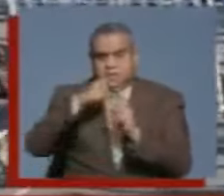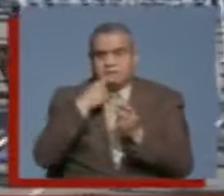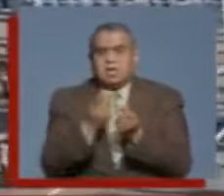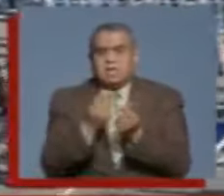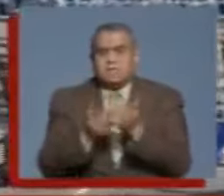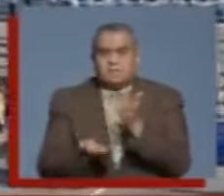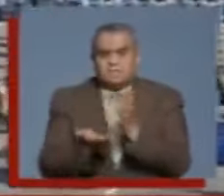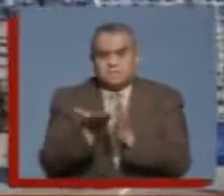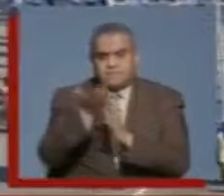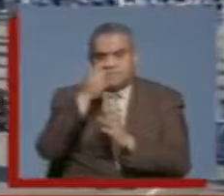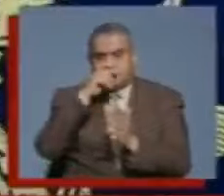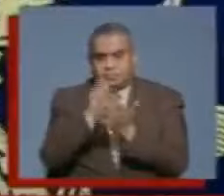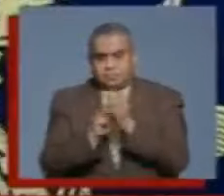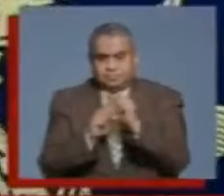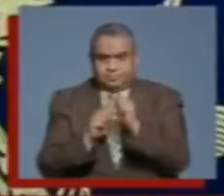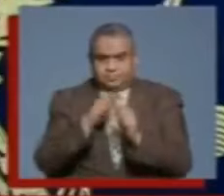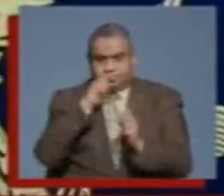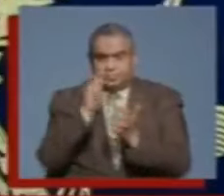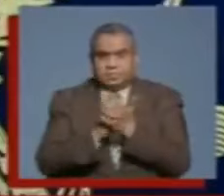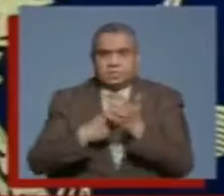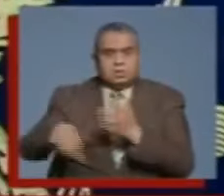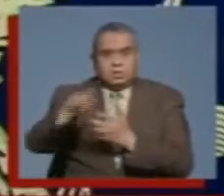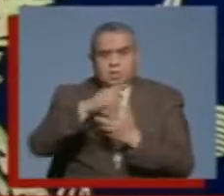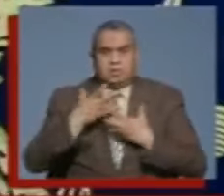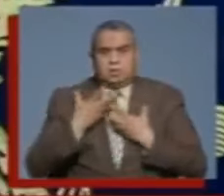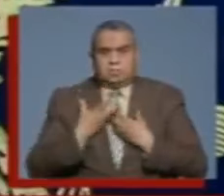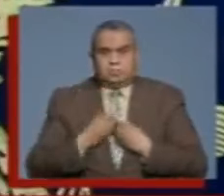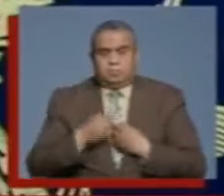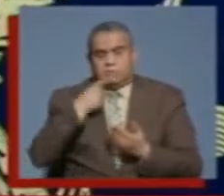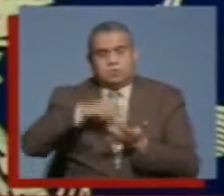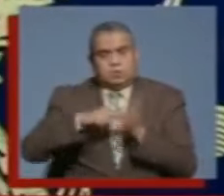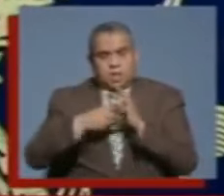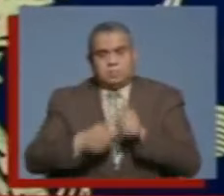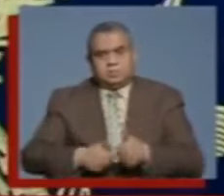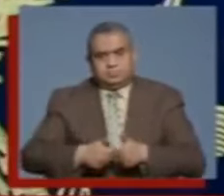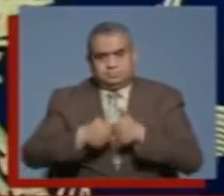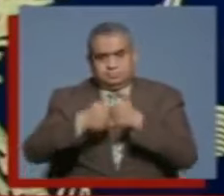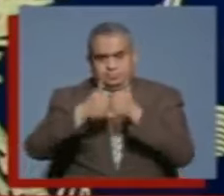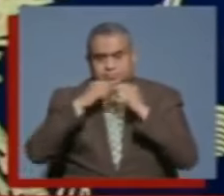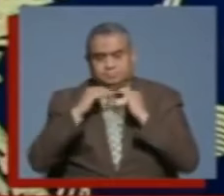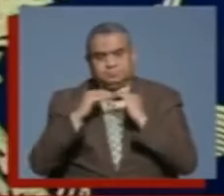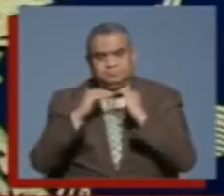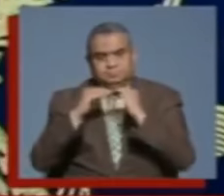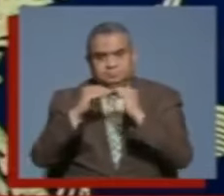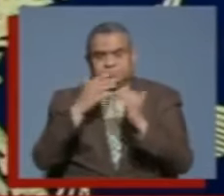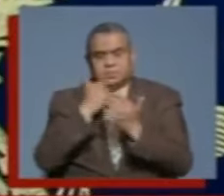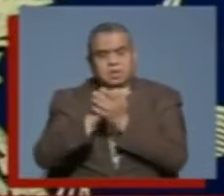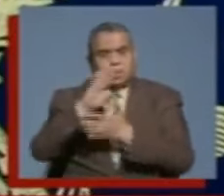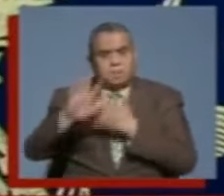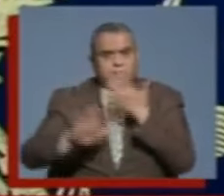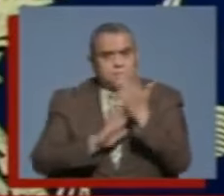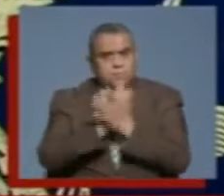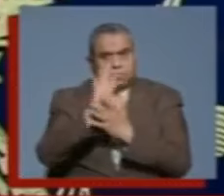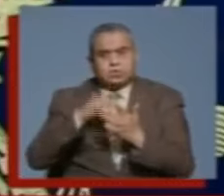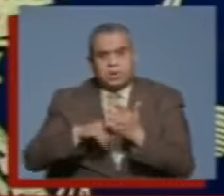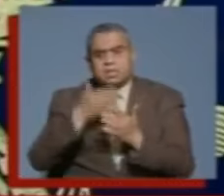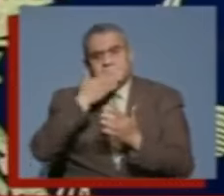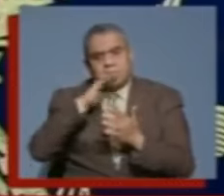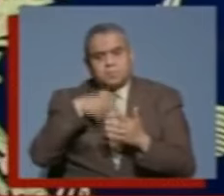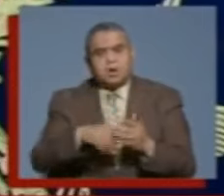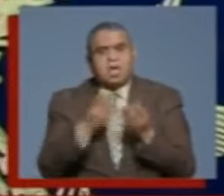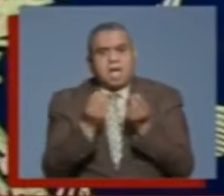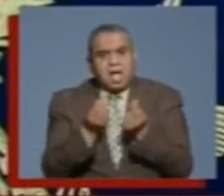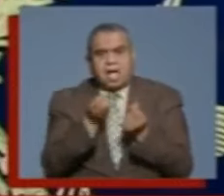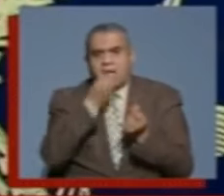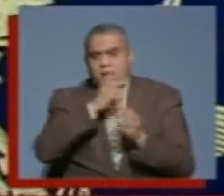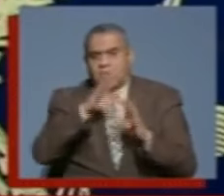ونهائي. فبطمنكم ان الحمد لله الامور ماشيه، وايضا ما فيش عندنا مشكله لا في سلع ولا حاجه، وحتى المستلزمات اللي